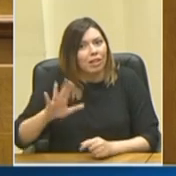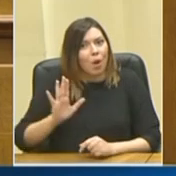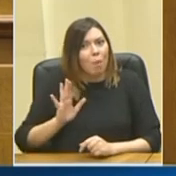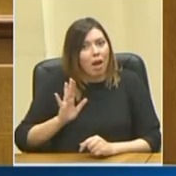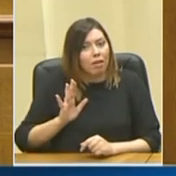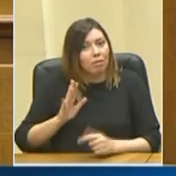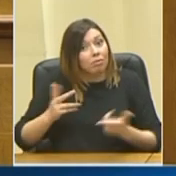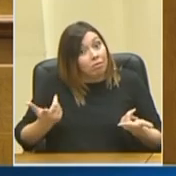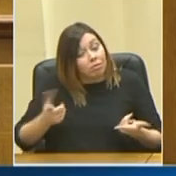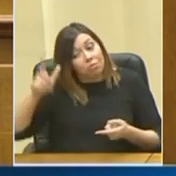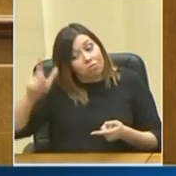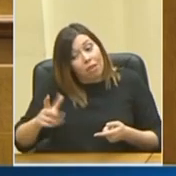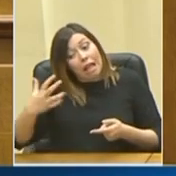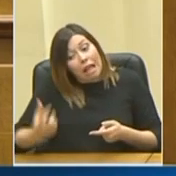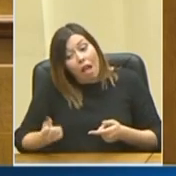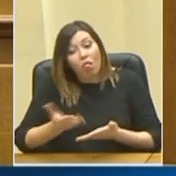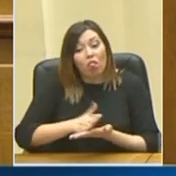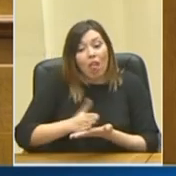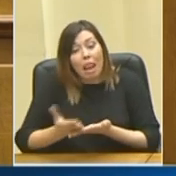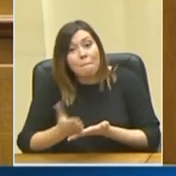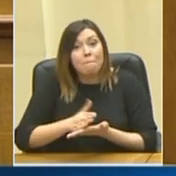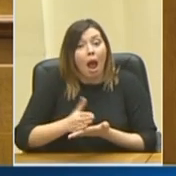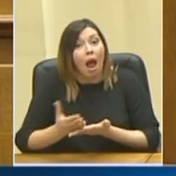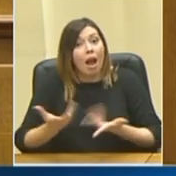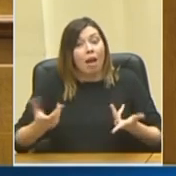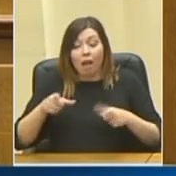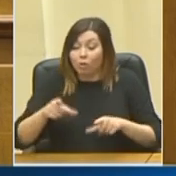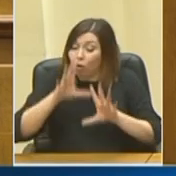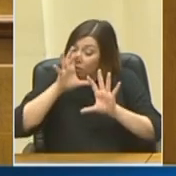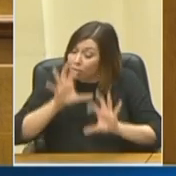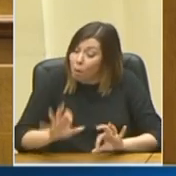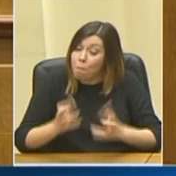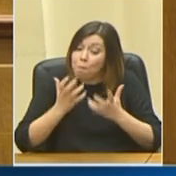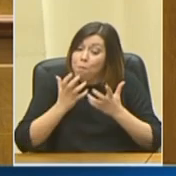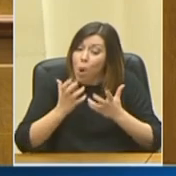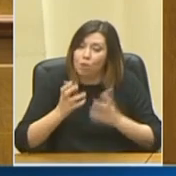συμβαίνουν τέτοια διλήμματα επί τόσο σοβαρών ζητημάτων.